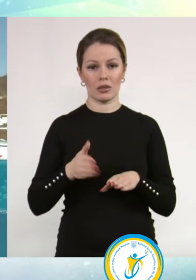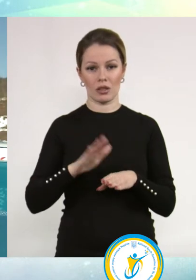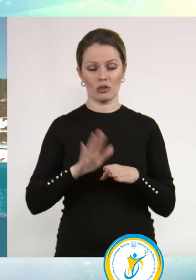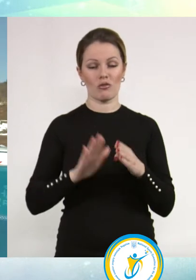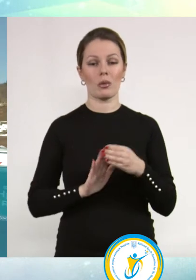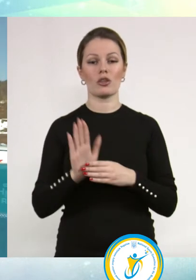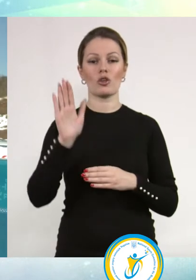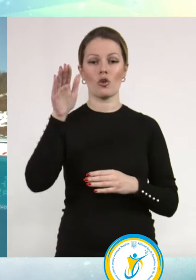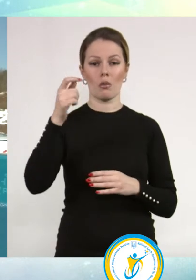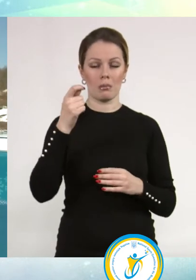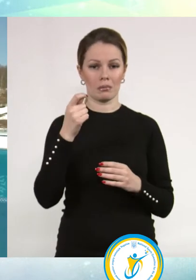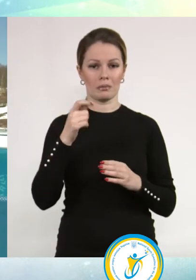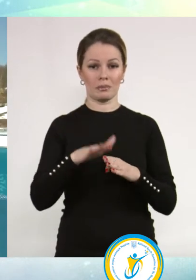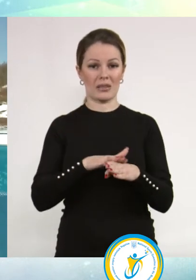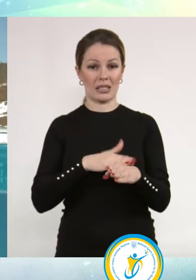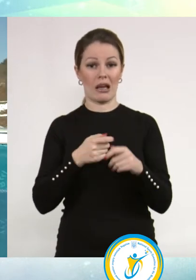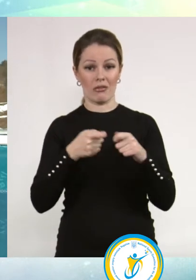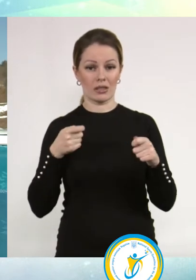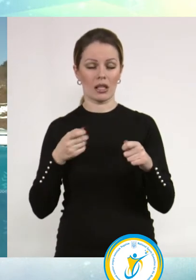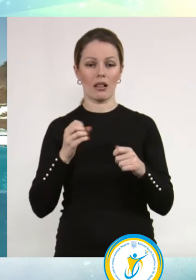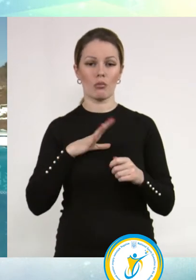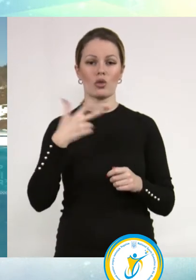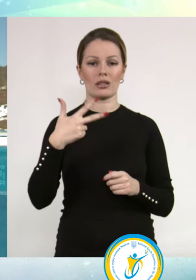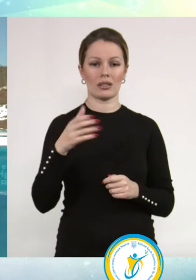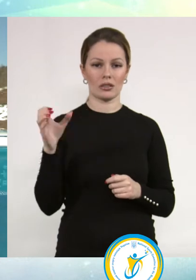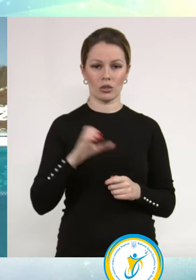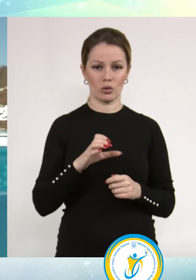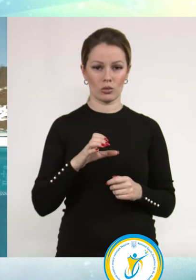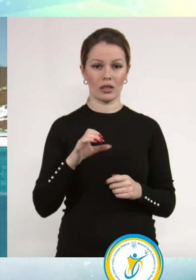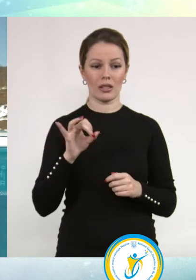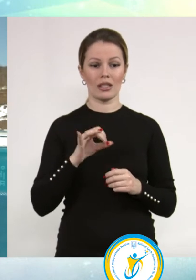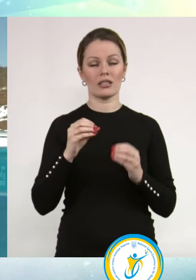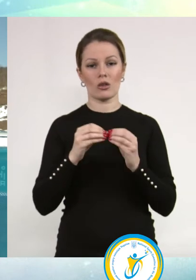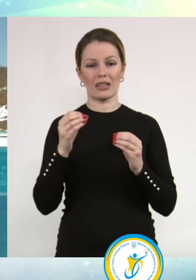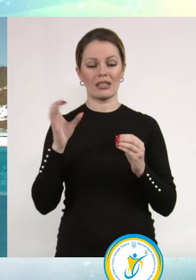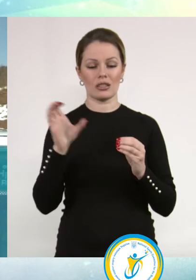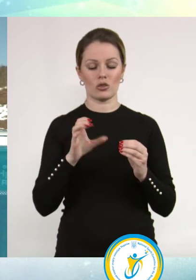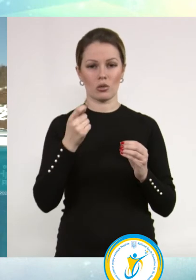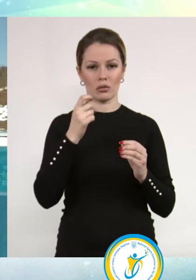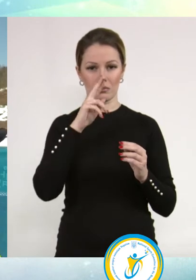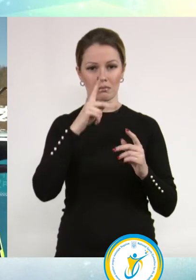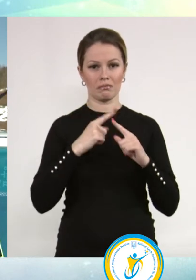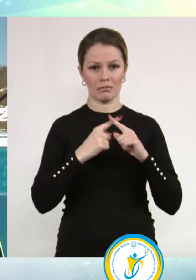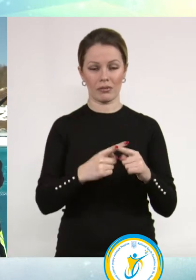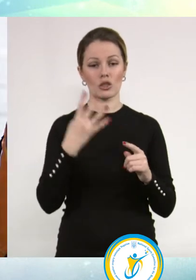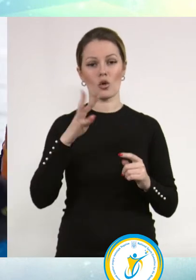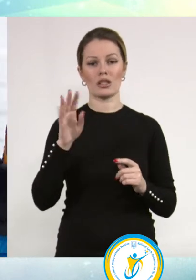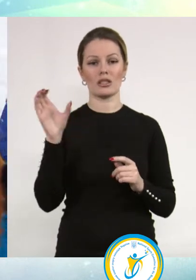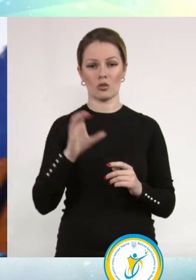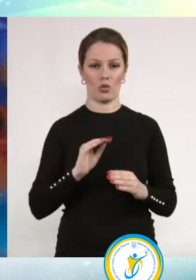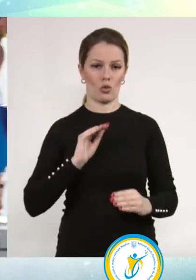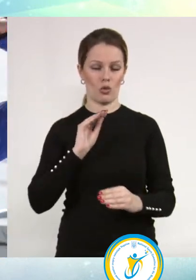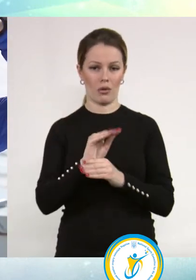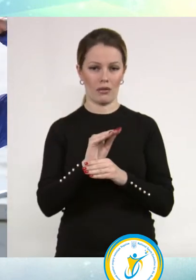підйомі трошки завис. Але було 30 секунд, я думав трошки, секунд 10 може злив, а казалось, ще й 43 секунди